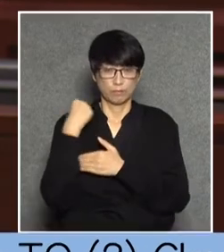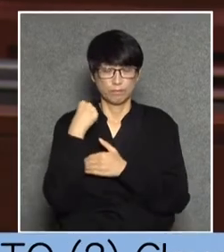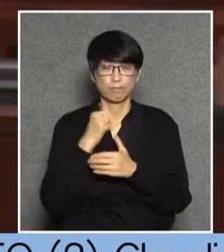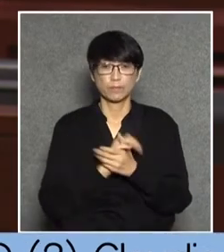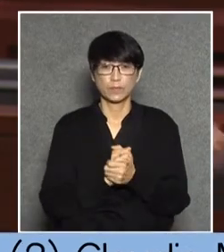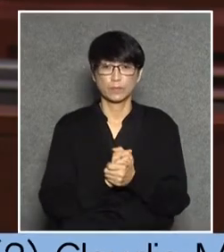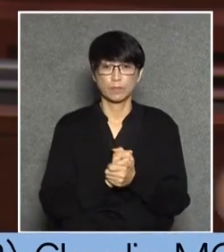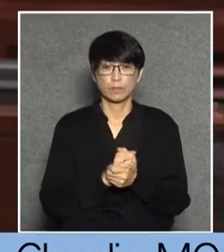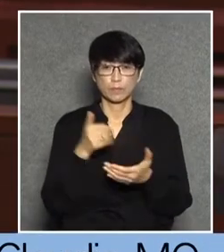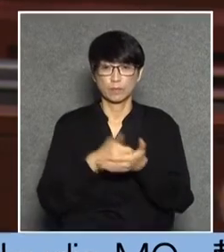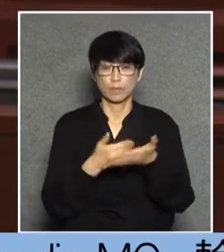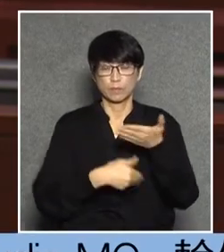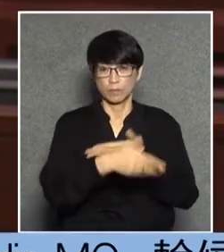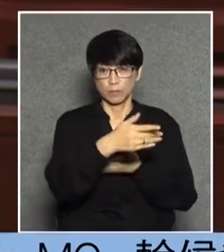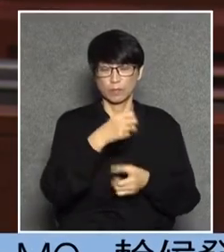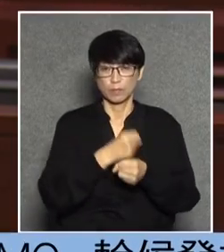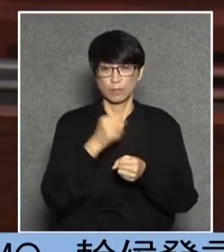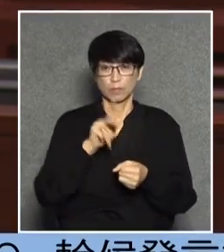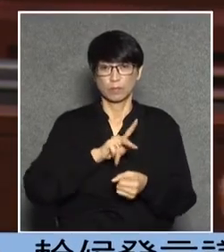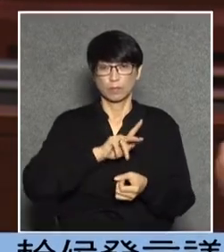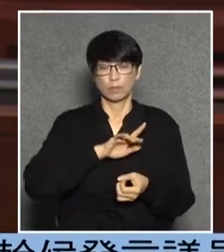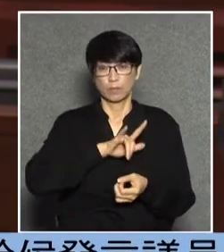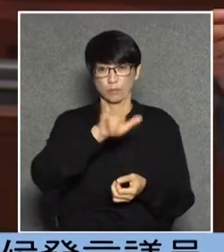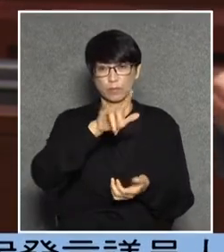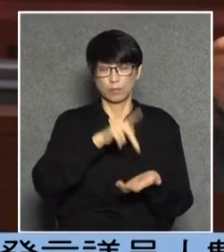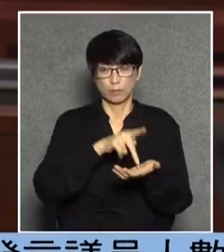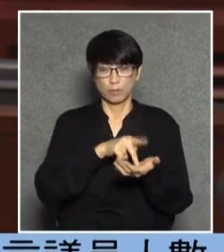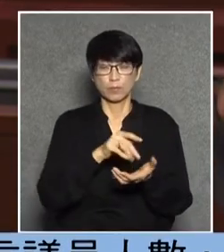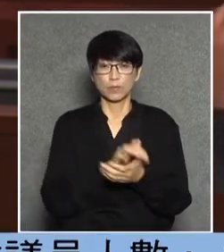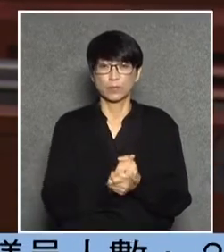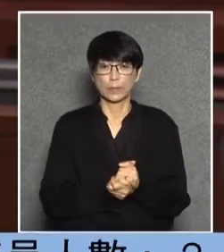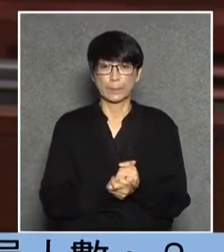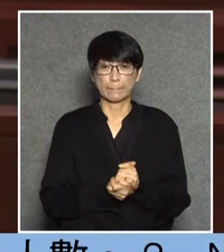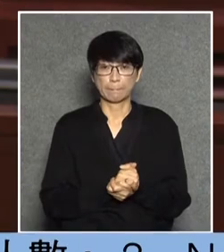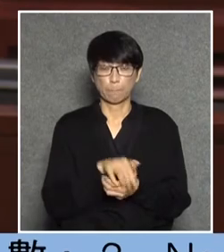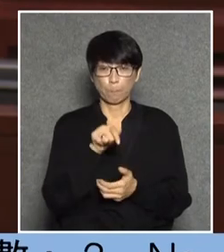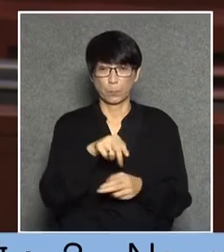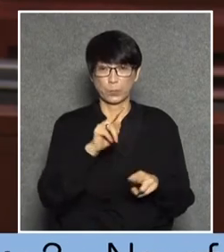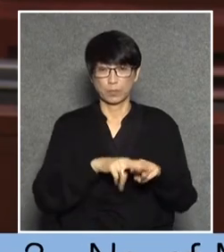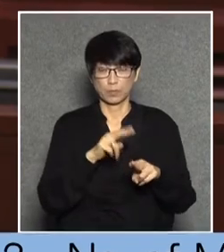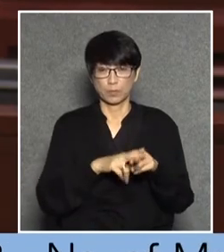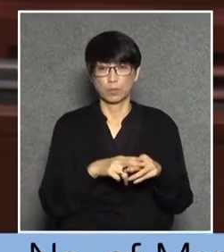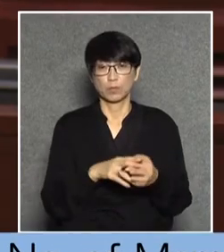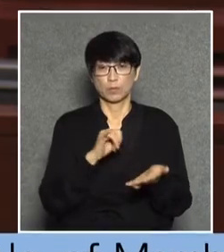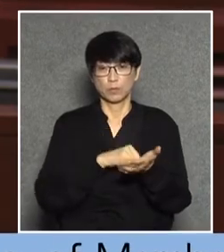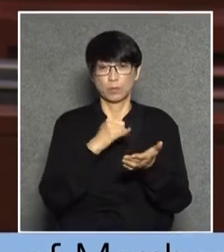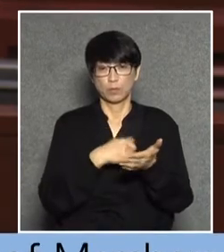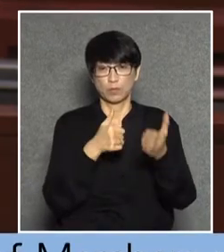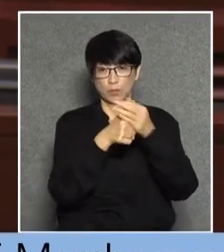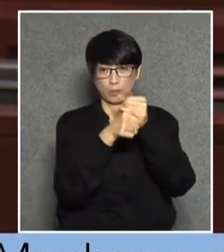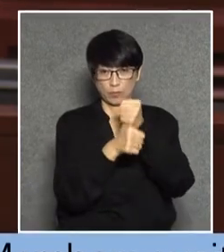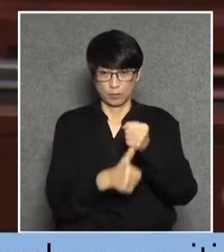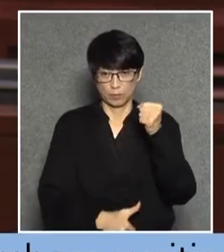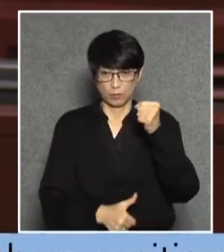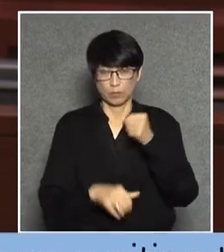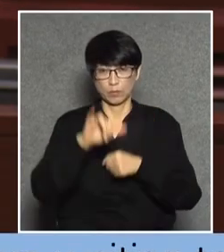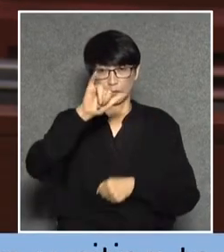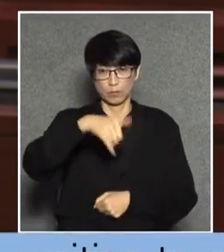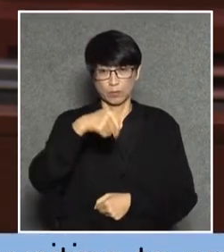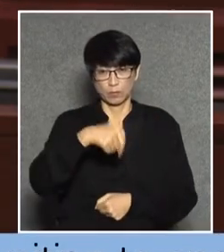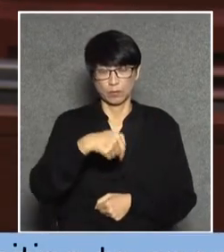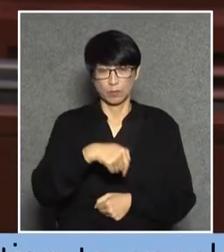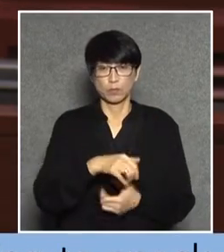賣俾嗰班人喺度搞咯，搞租機咯。咁呢班人喺大陸逃税落嚟呢度，但係個税好高噶